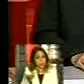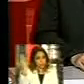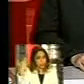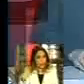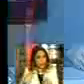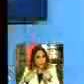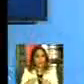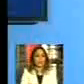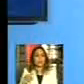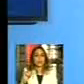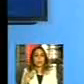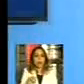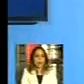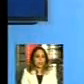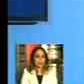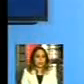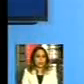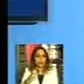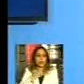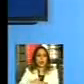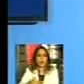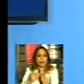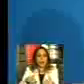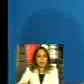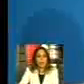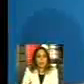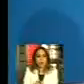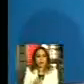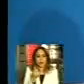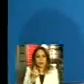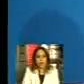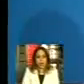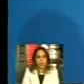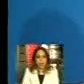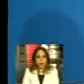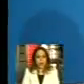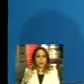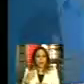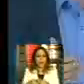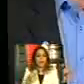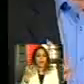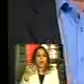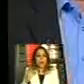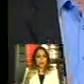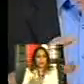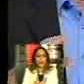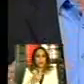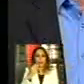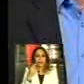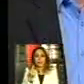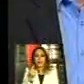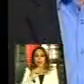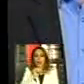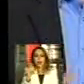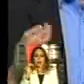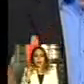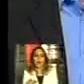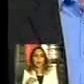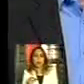הכנסת יחימוביץ' לקבוע גבול לשכר. יהיה פי 50 מהשכר הכי נמוך. כן. גבול